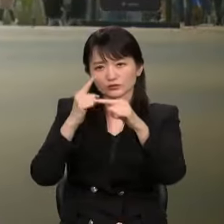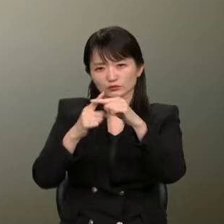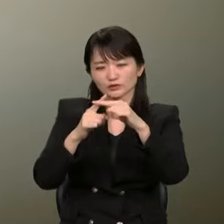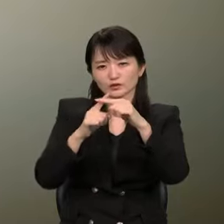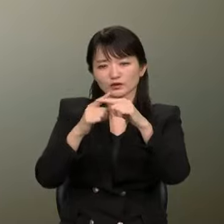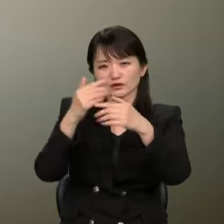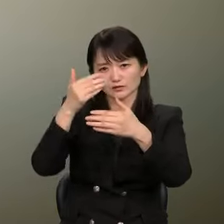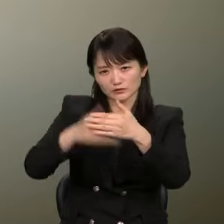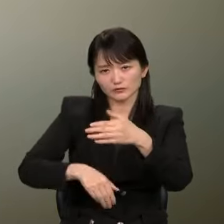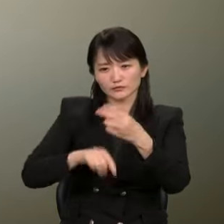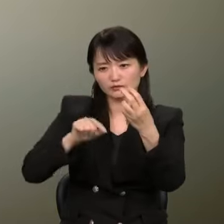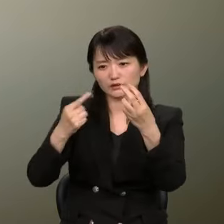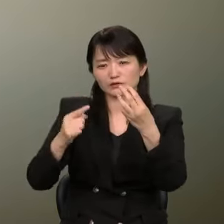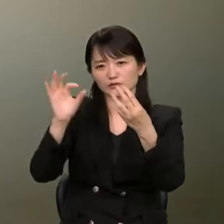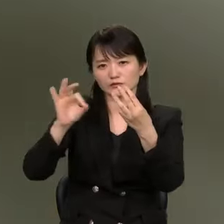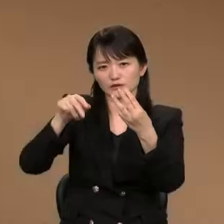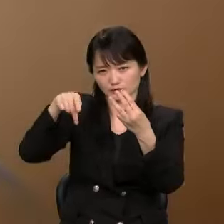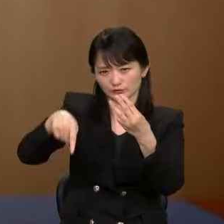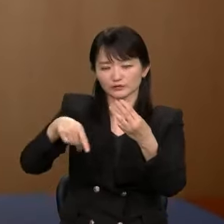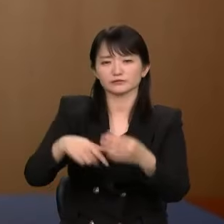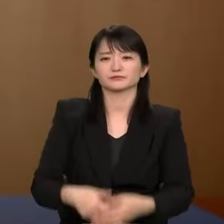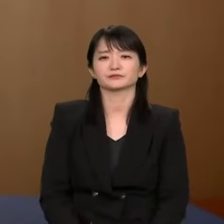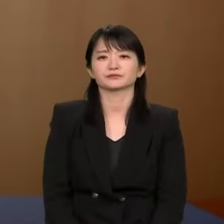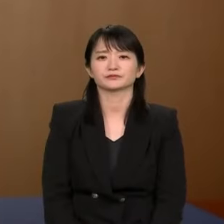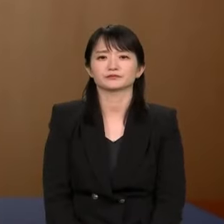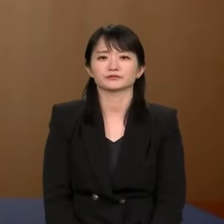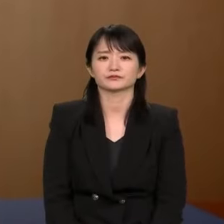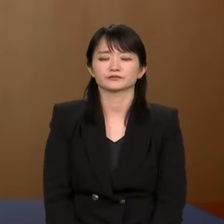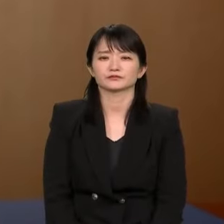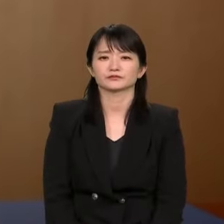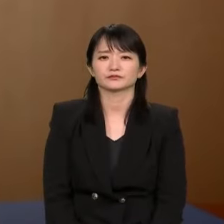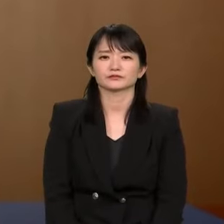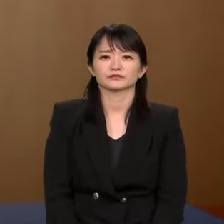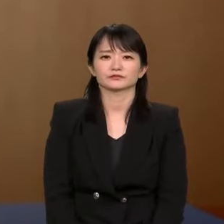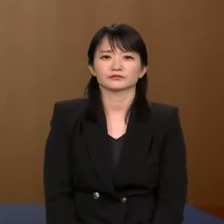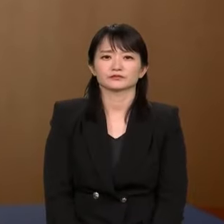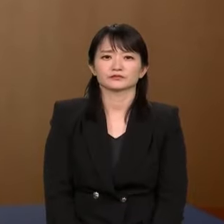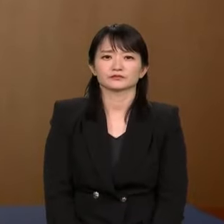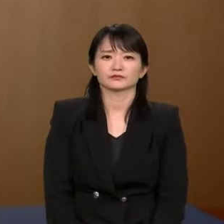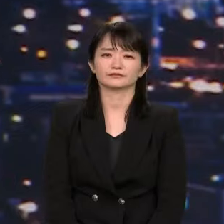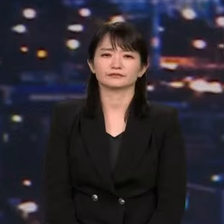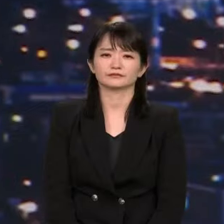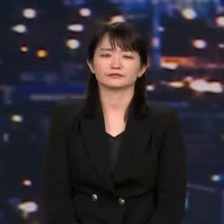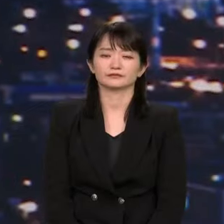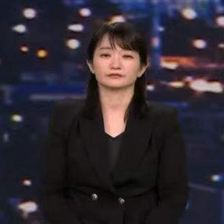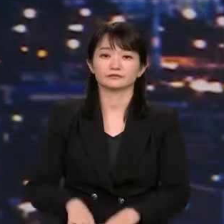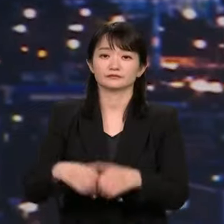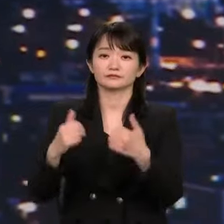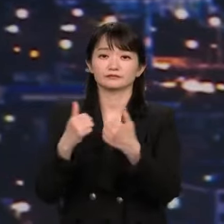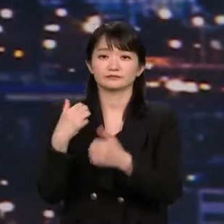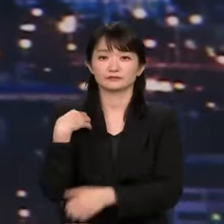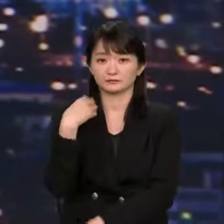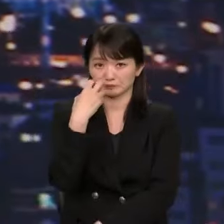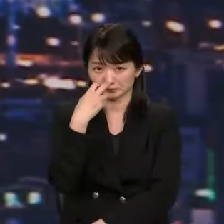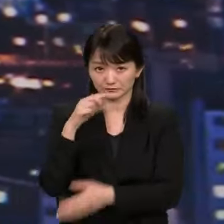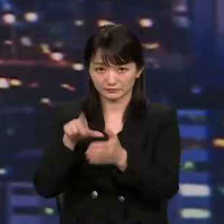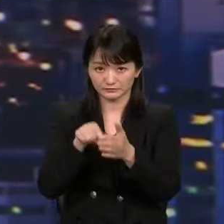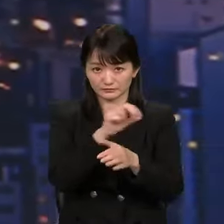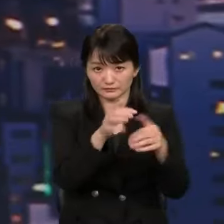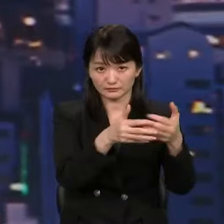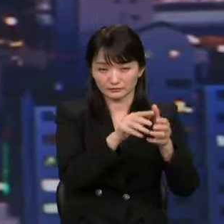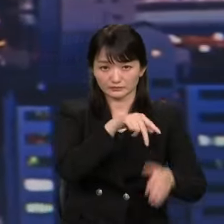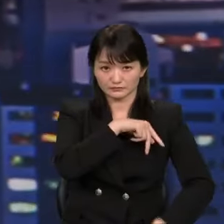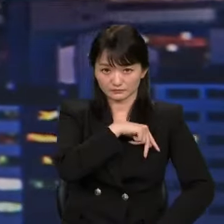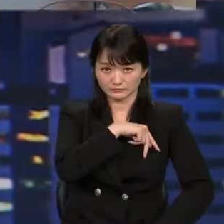마이너스 3.1%포인트입니다. JTBC 이희정입니다. 국회 국정감사에서는